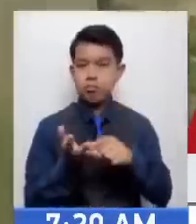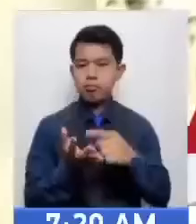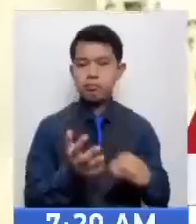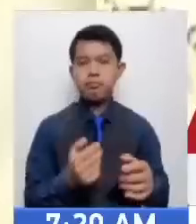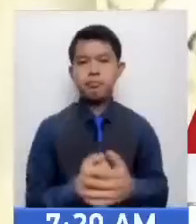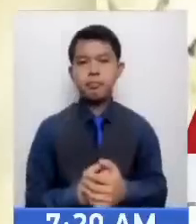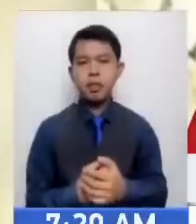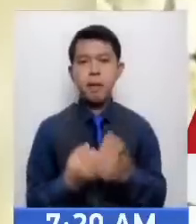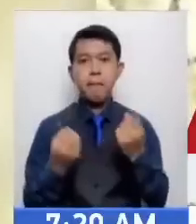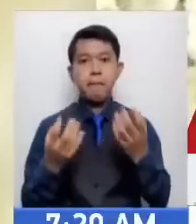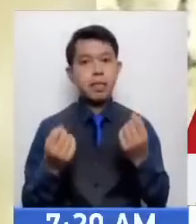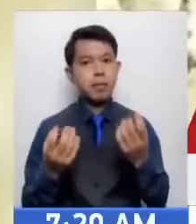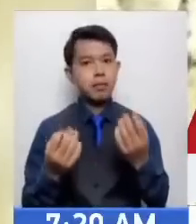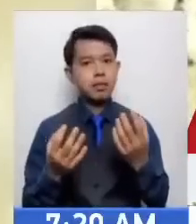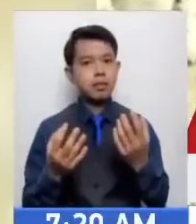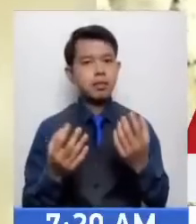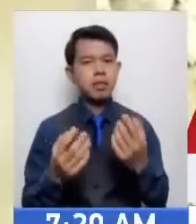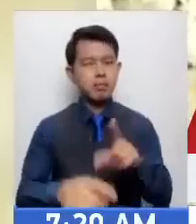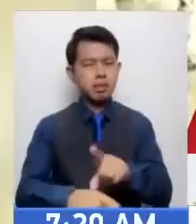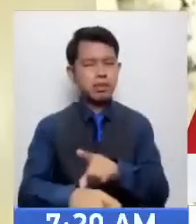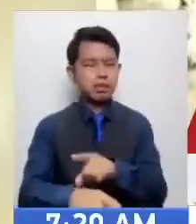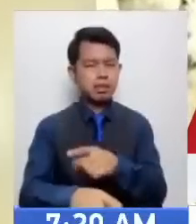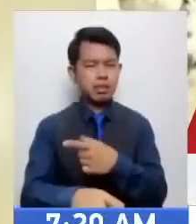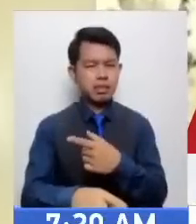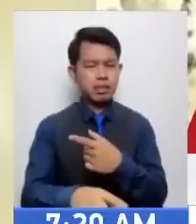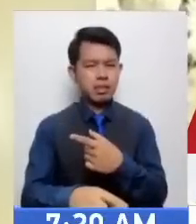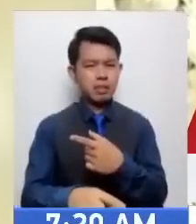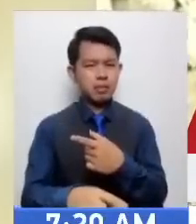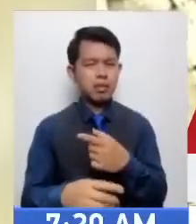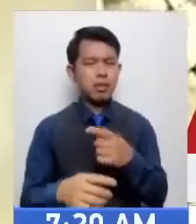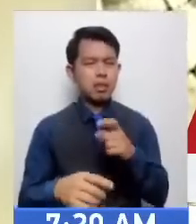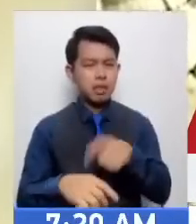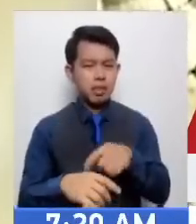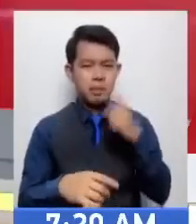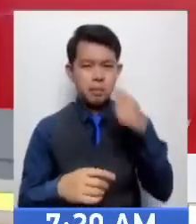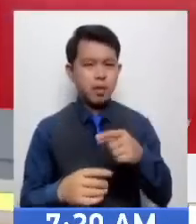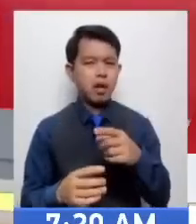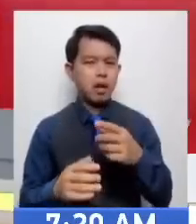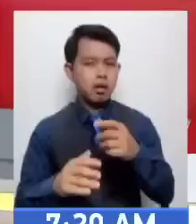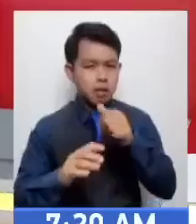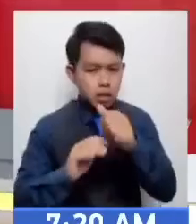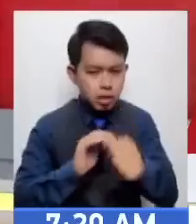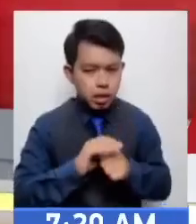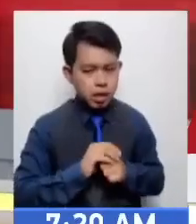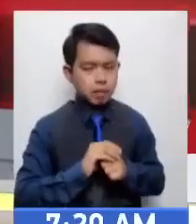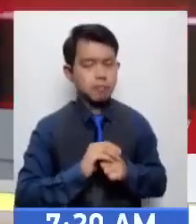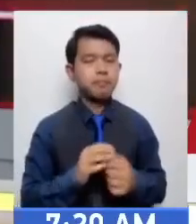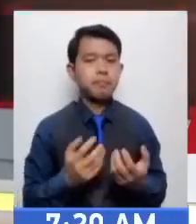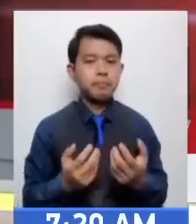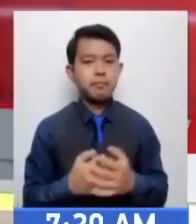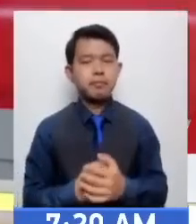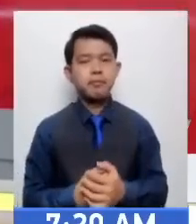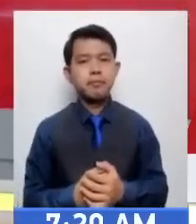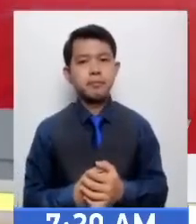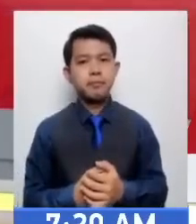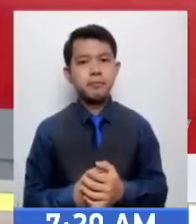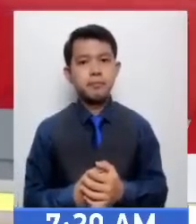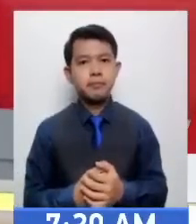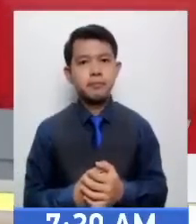iba, itago niya, okay. Maibaon niya, sirain niya. Mm. Okay. Attorney, kailan kayo huli nagkausap ni Congressman